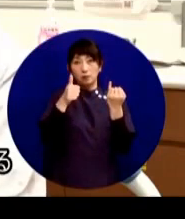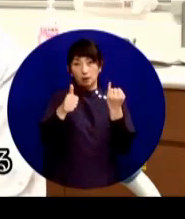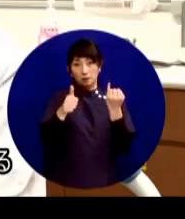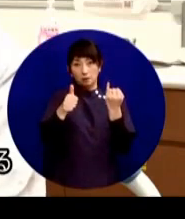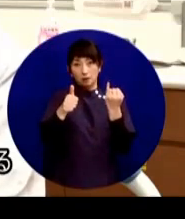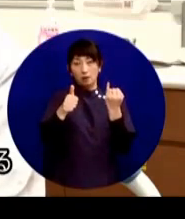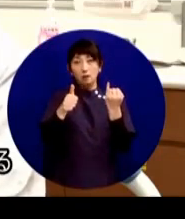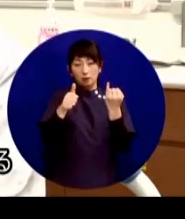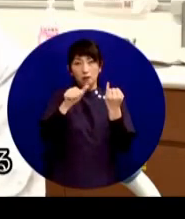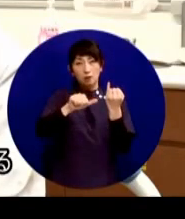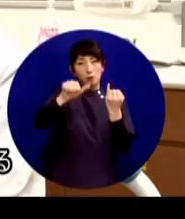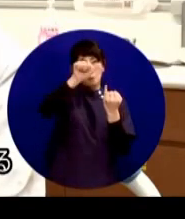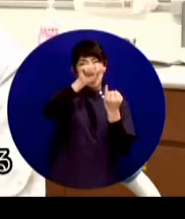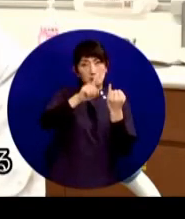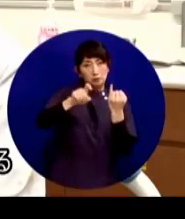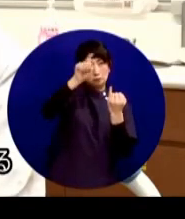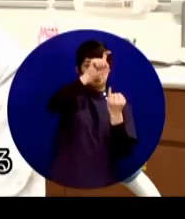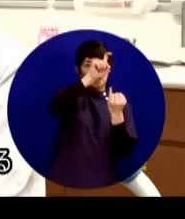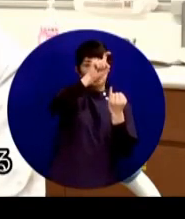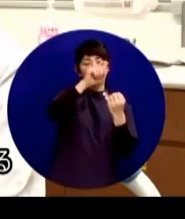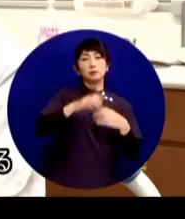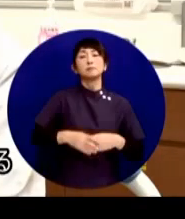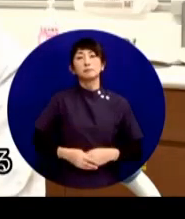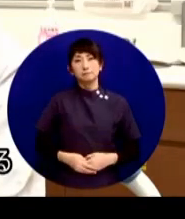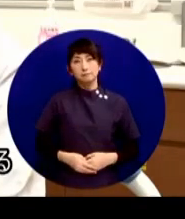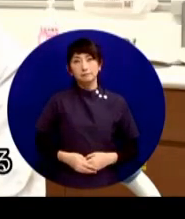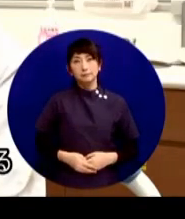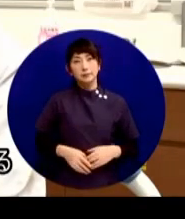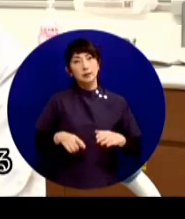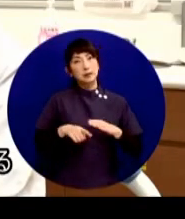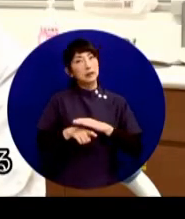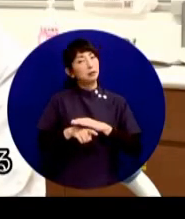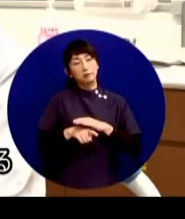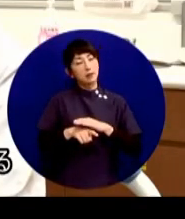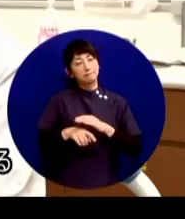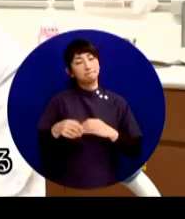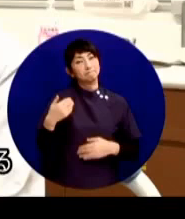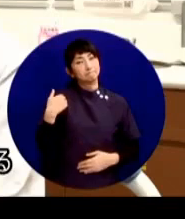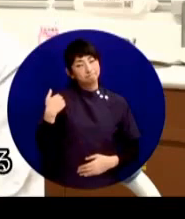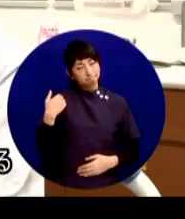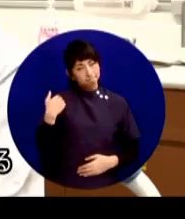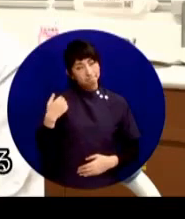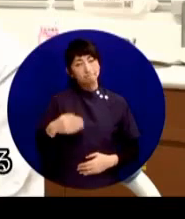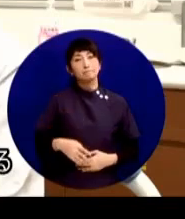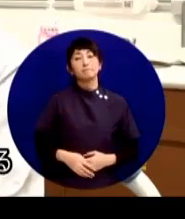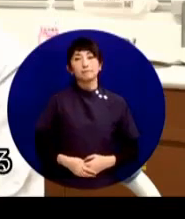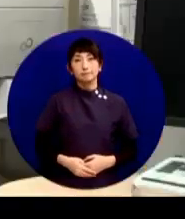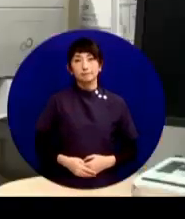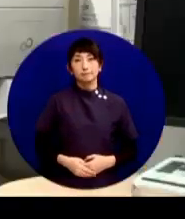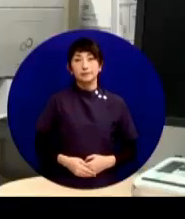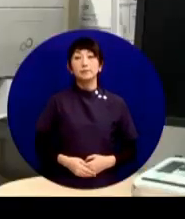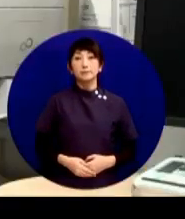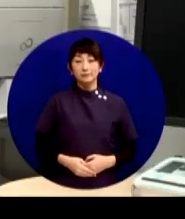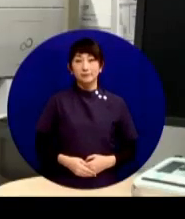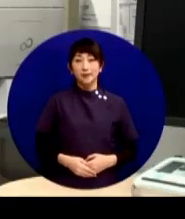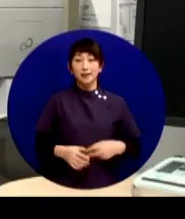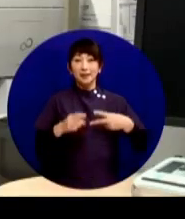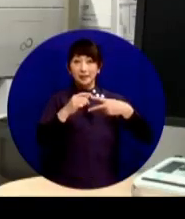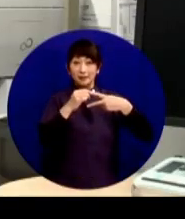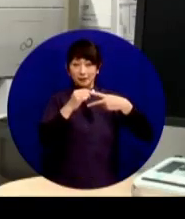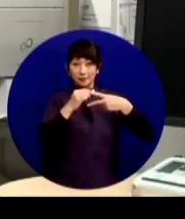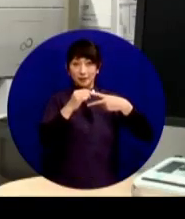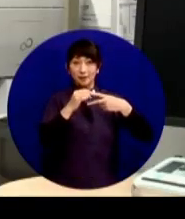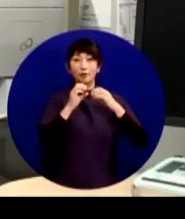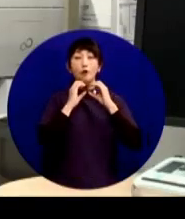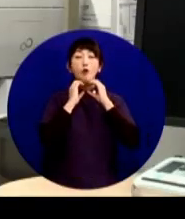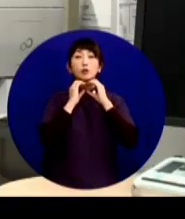が男性の5から10倍多いということです。このことは原因は不明です。 一つ目の甲